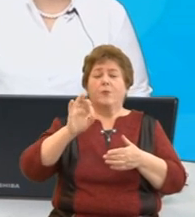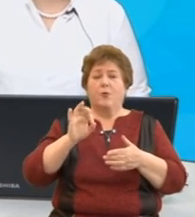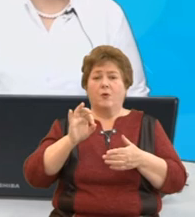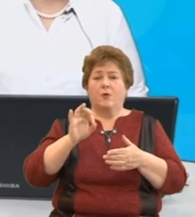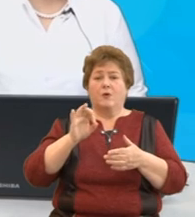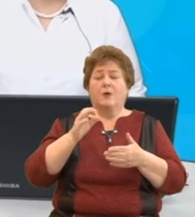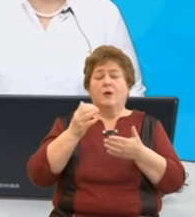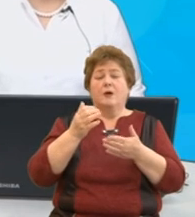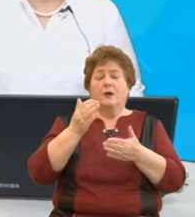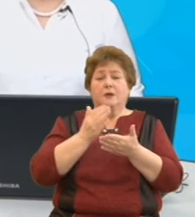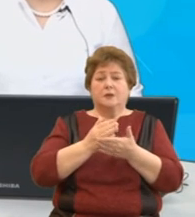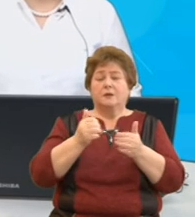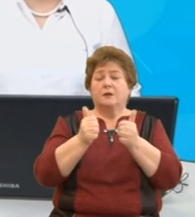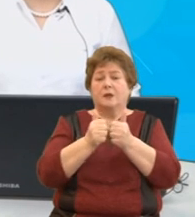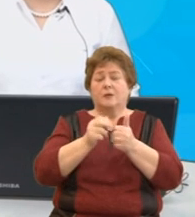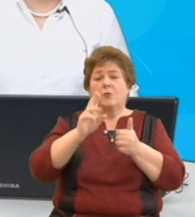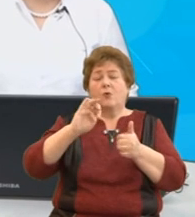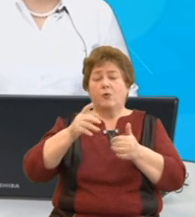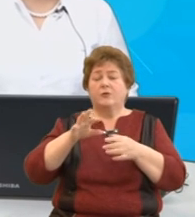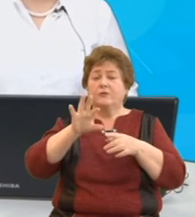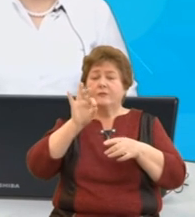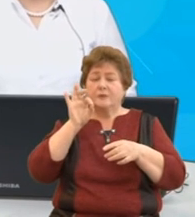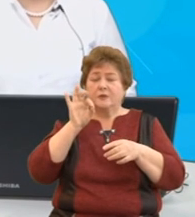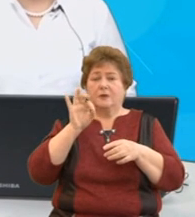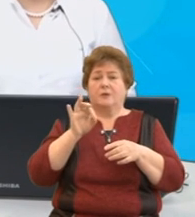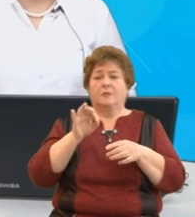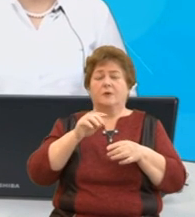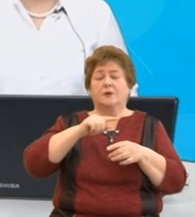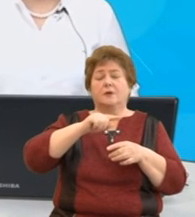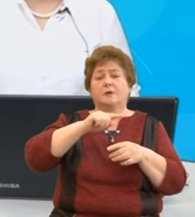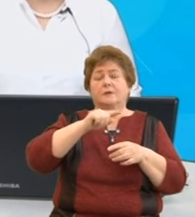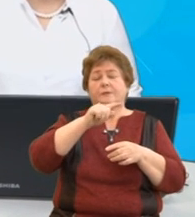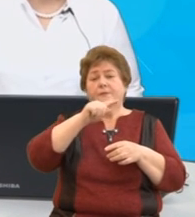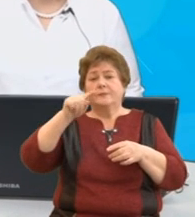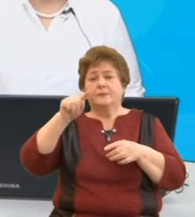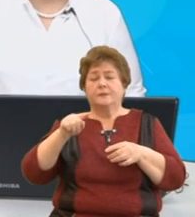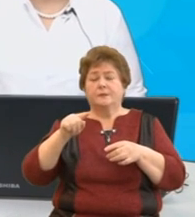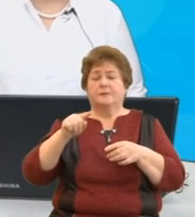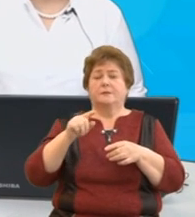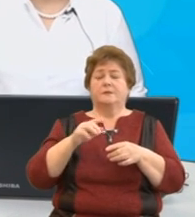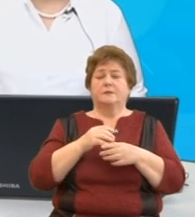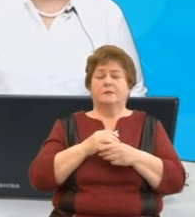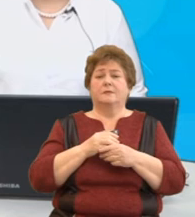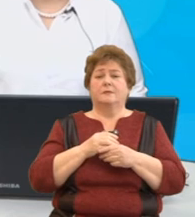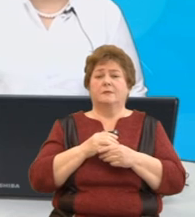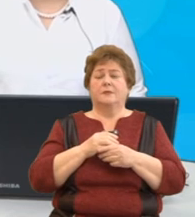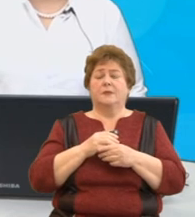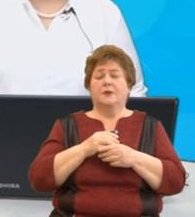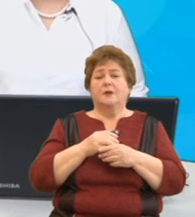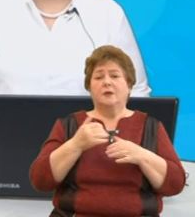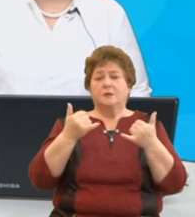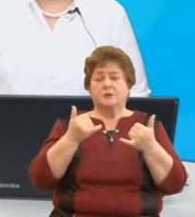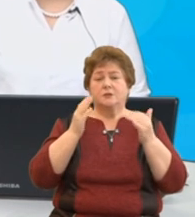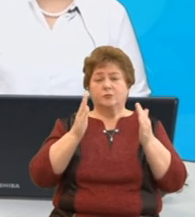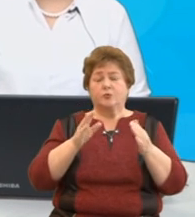корнем я ее выделяю шапочкой сверху и так вы будете